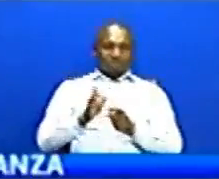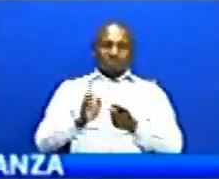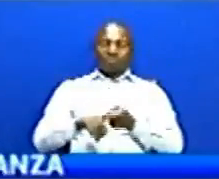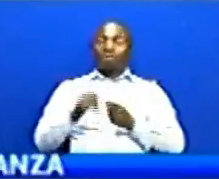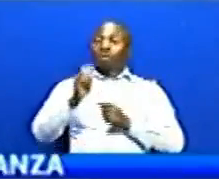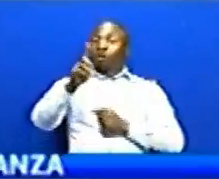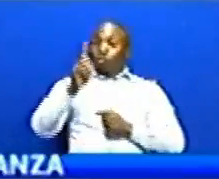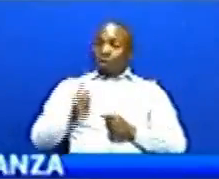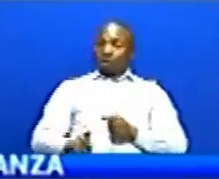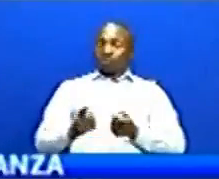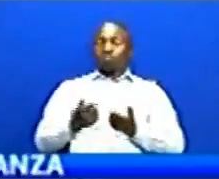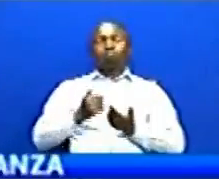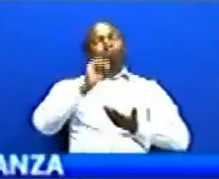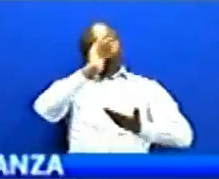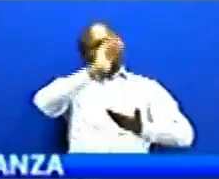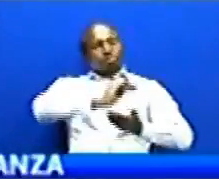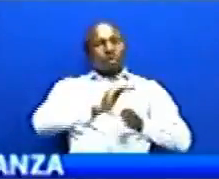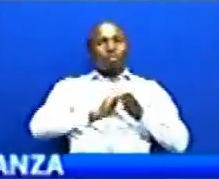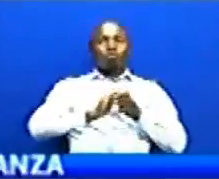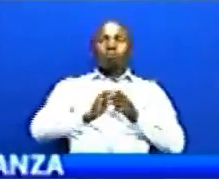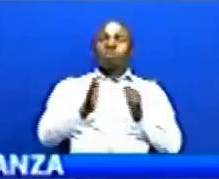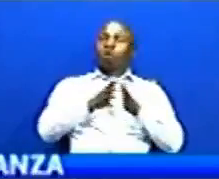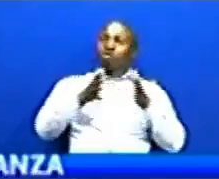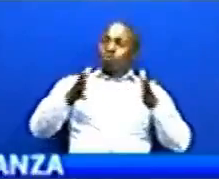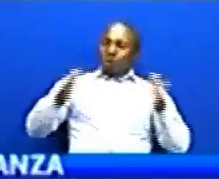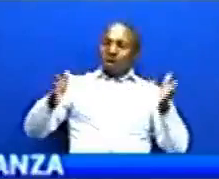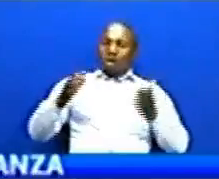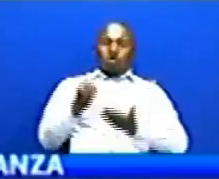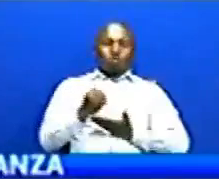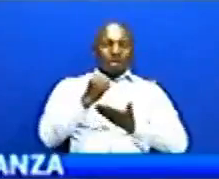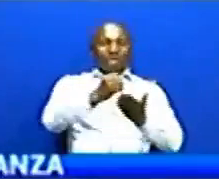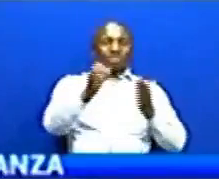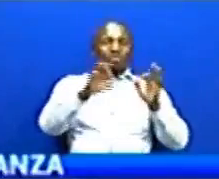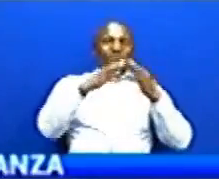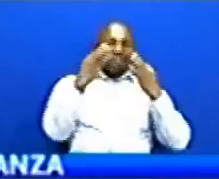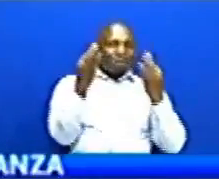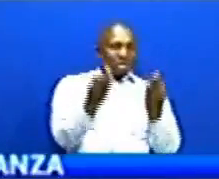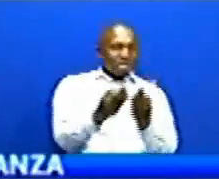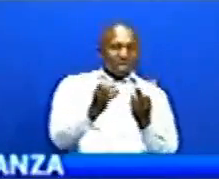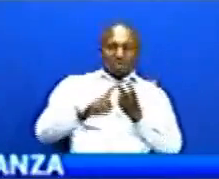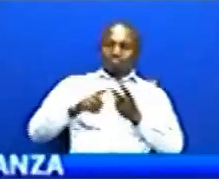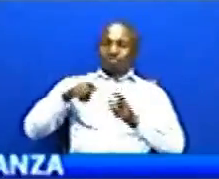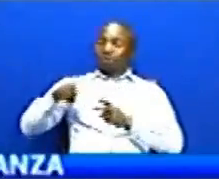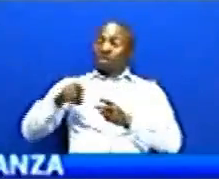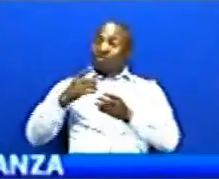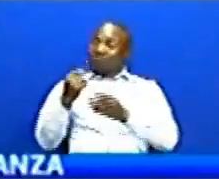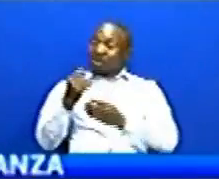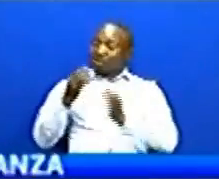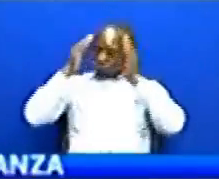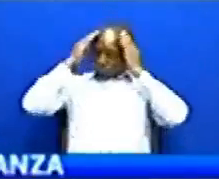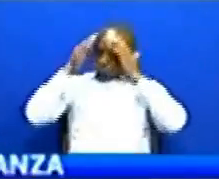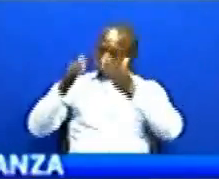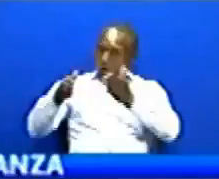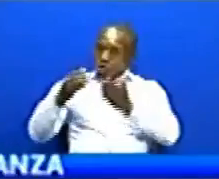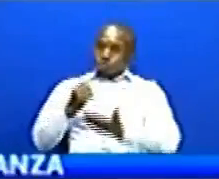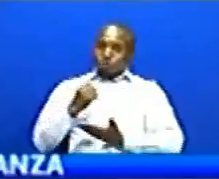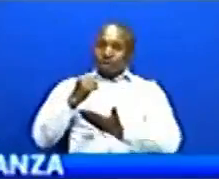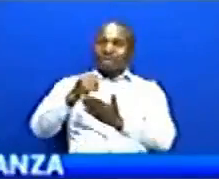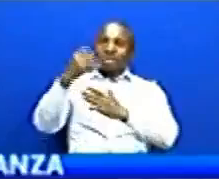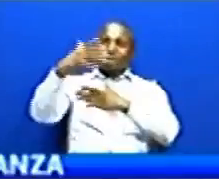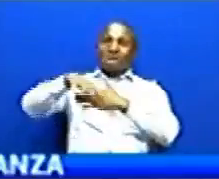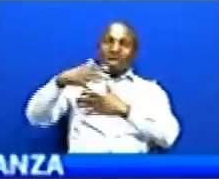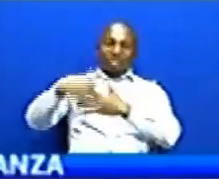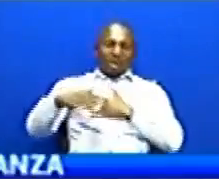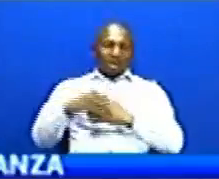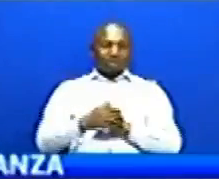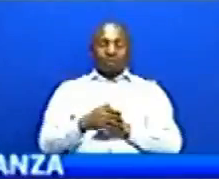hiyo tupunguze matumizi makubwa kuwekeza kwenye familia. Badala yake zile pesa tuziwekeze kwenye biashara.